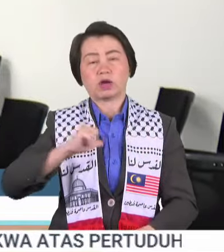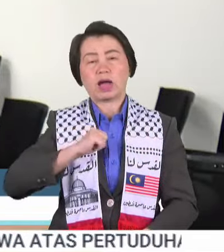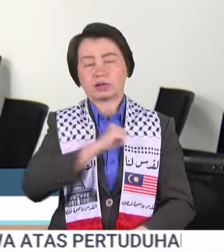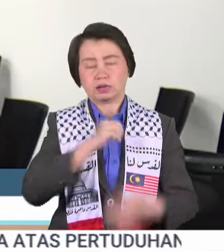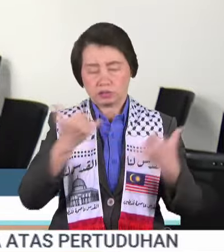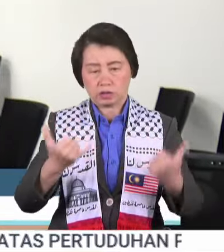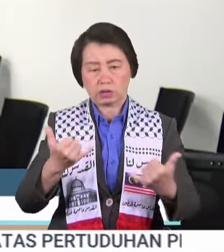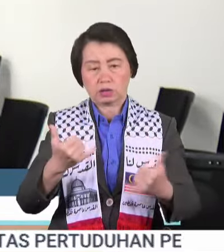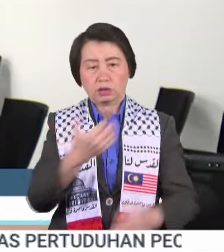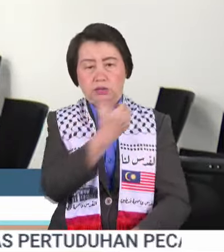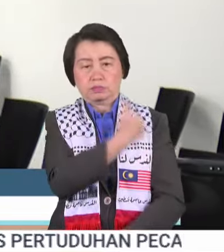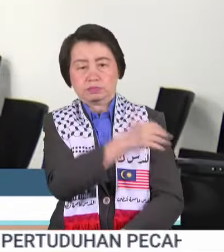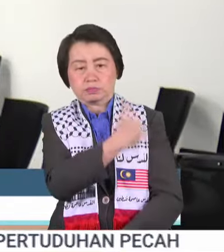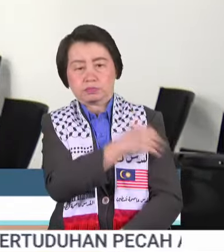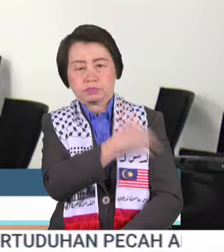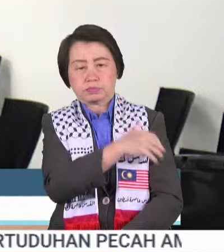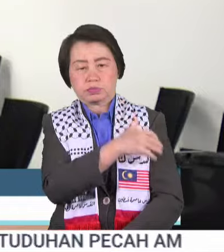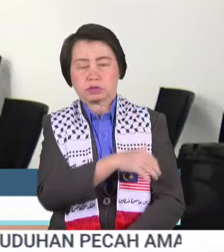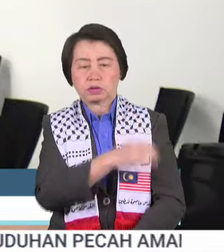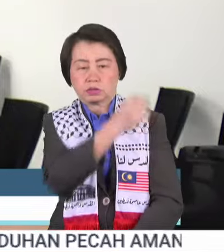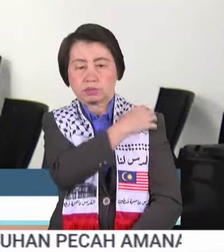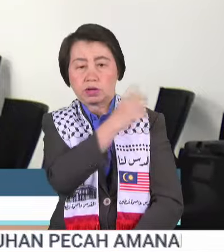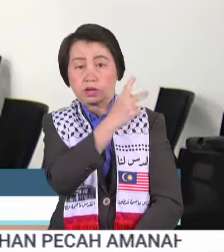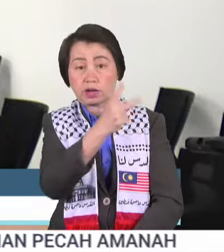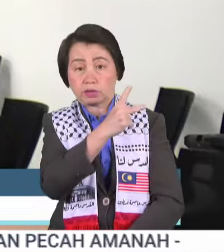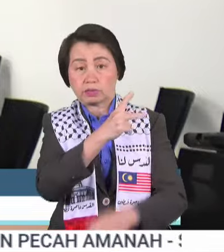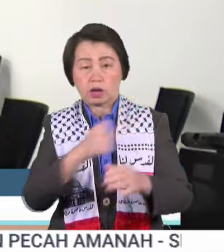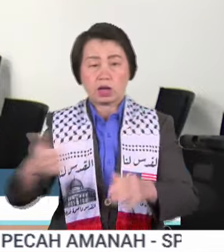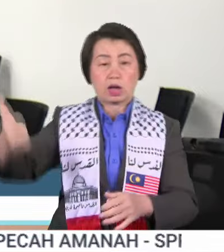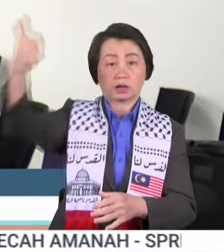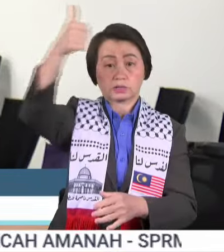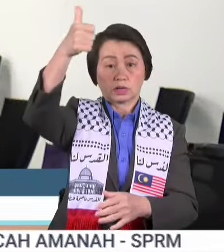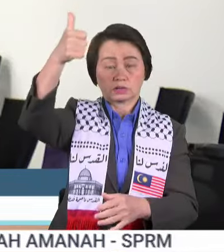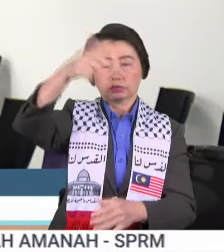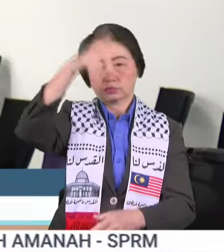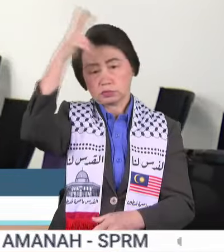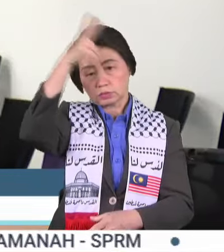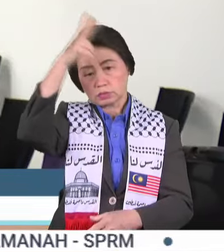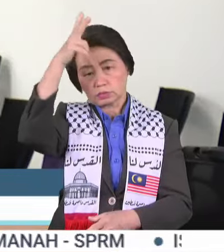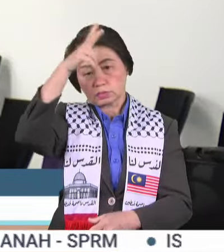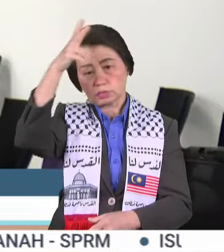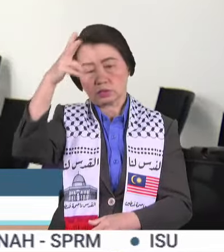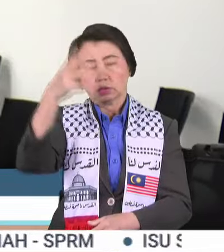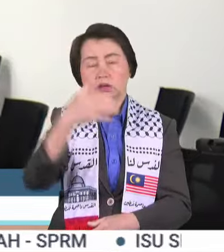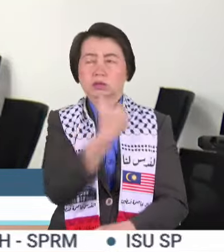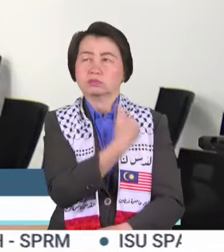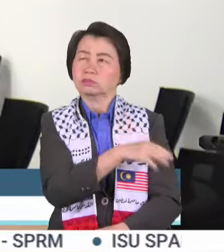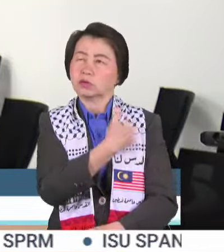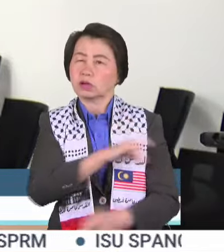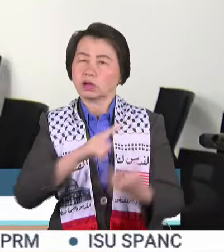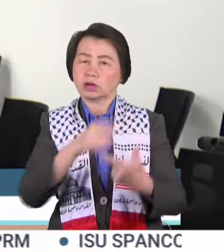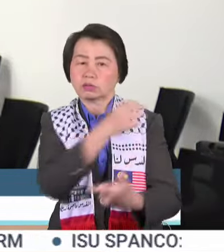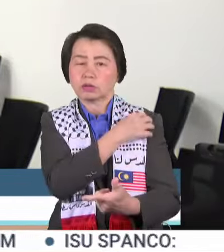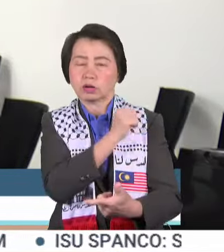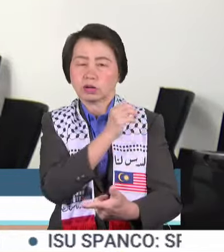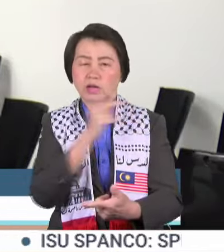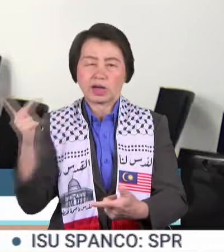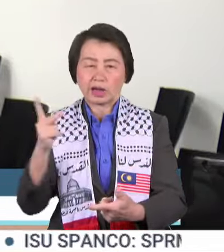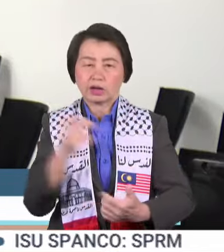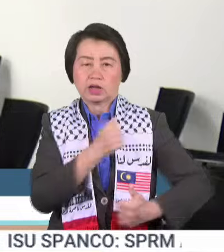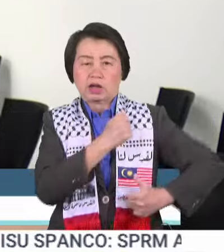terdiri daripada bekas pegawai kanan atasan kerajaan, bekas pegawai kanan